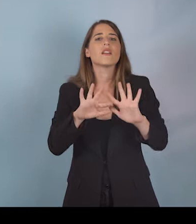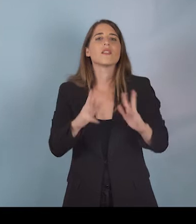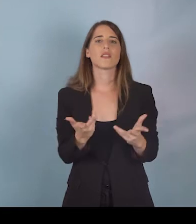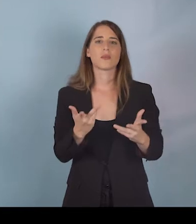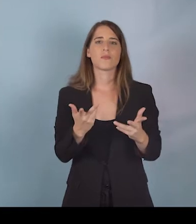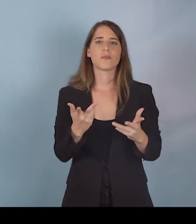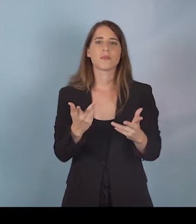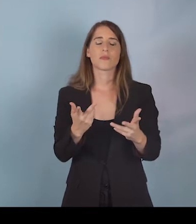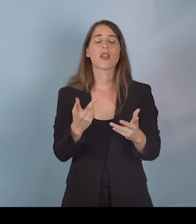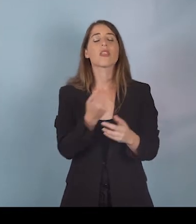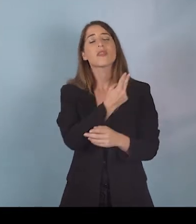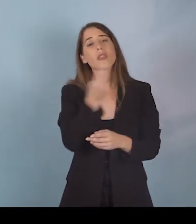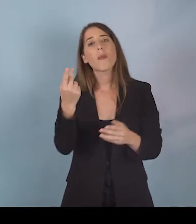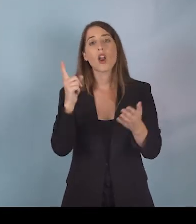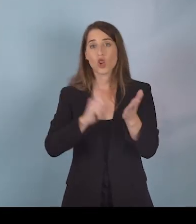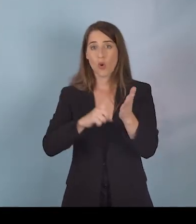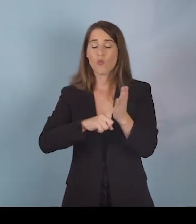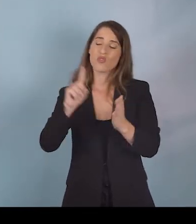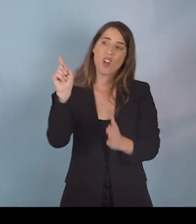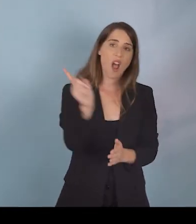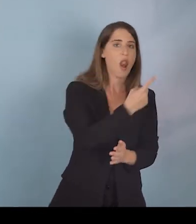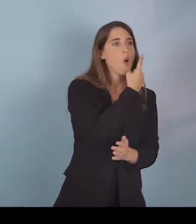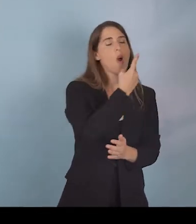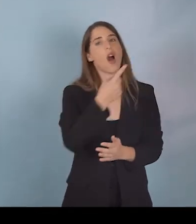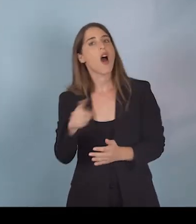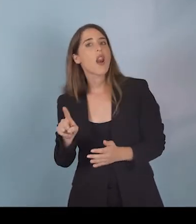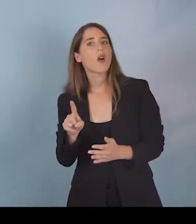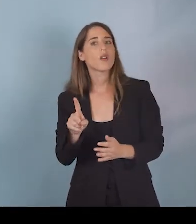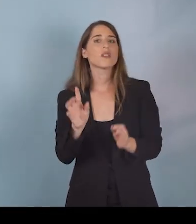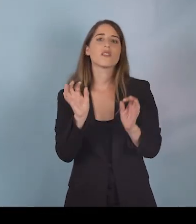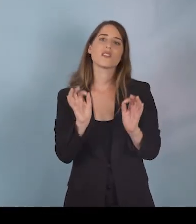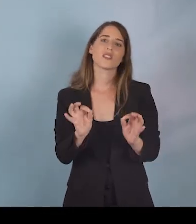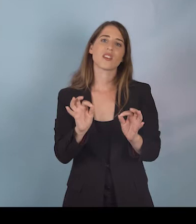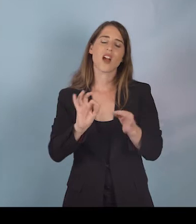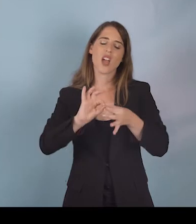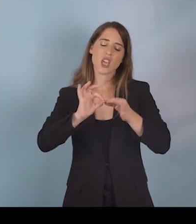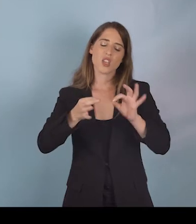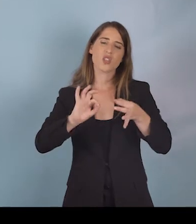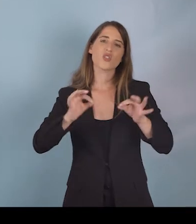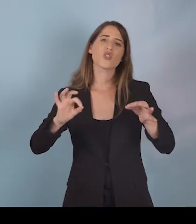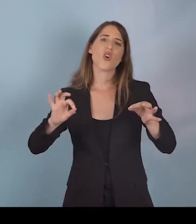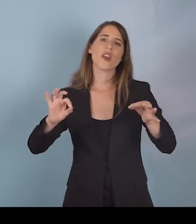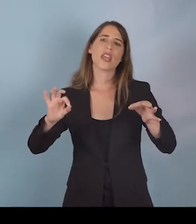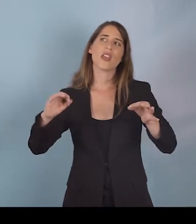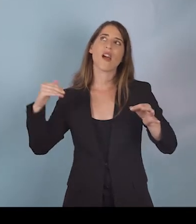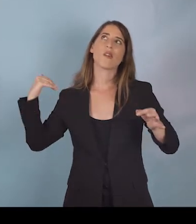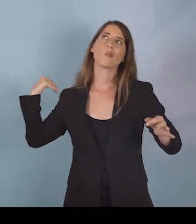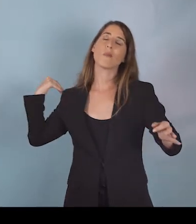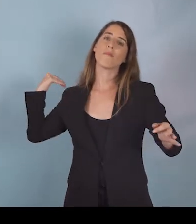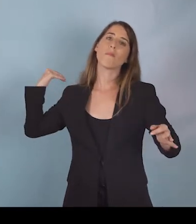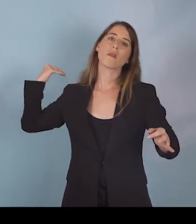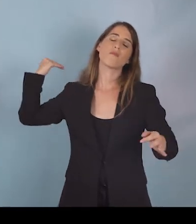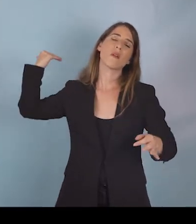Αυτό, όπως προανέφερα, αποτυπώνει και τις διαφορές στην νομοθεσία και